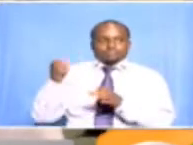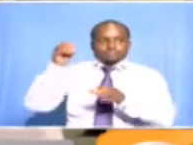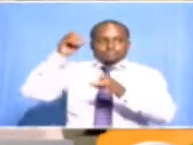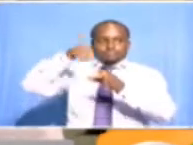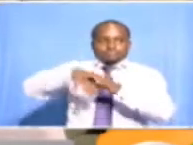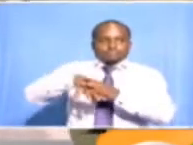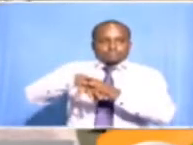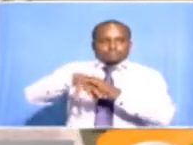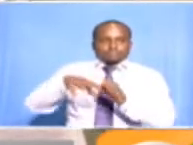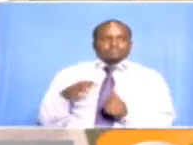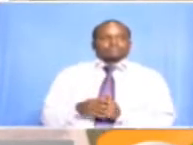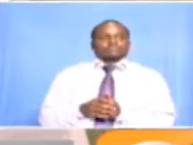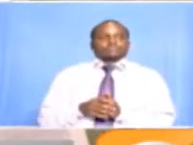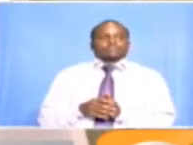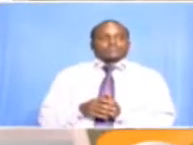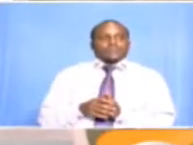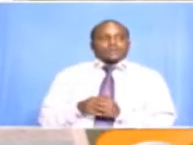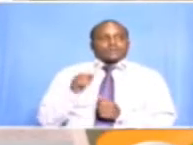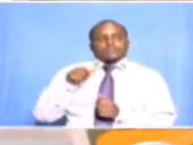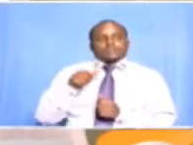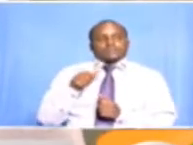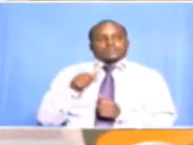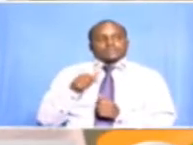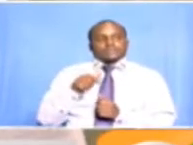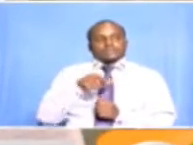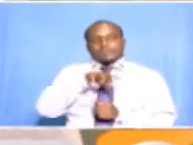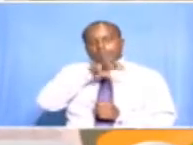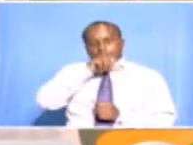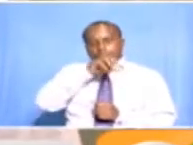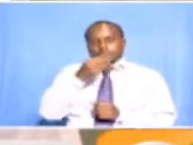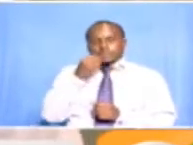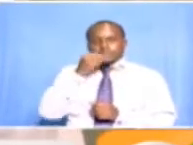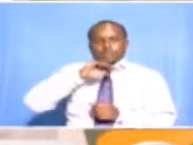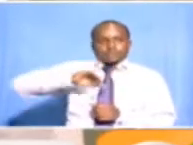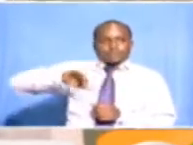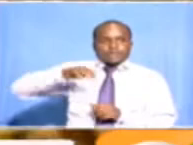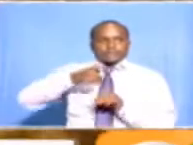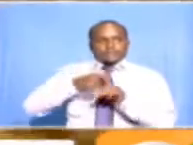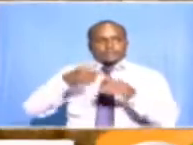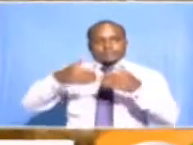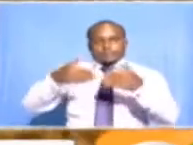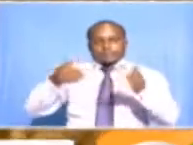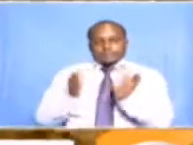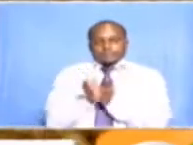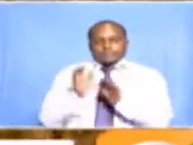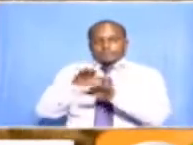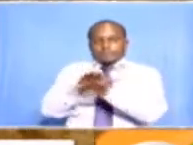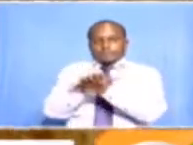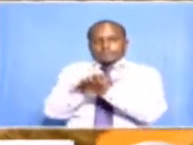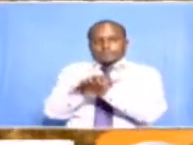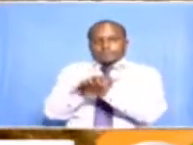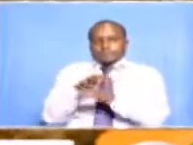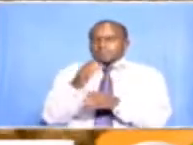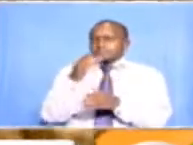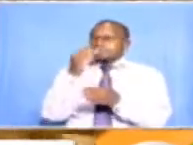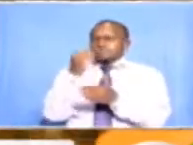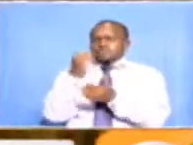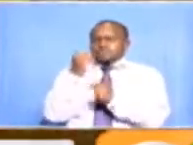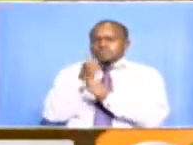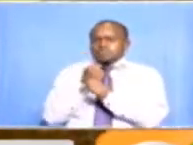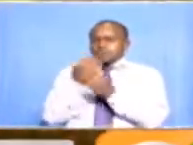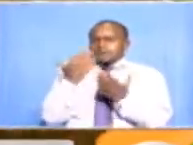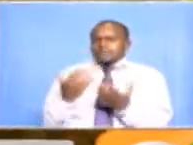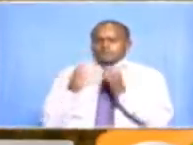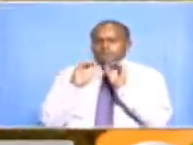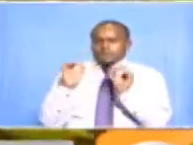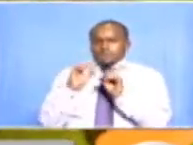grow beds zetu, na hizo ndizo zinakula ile chakula imebaki kutoka kwa fish tanks. Ingawa hauhitaji kazi mingi, mfumo huu